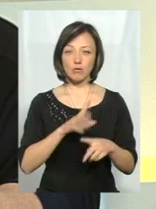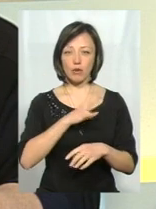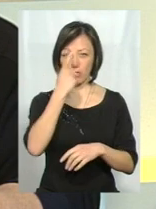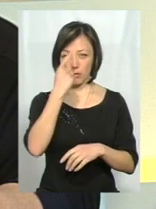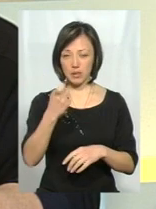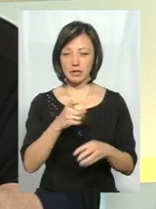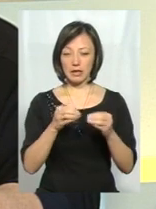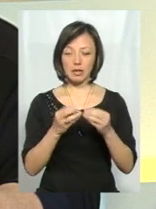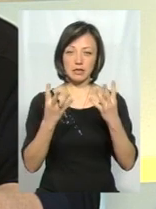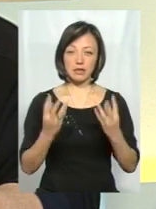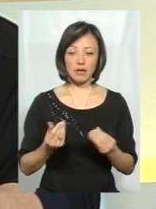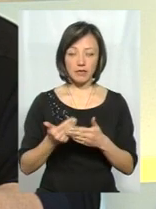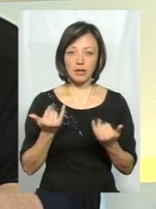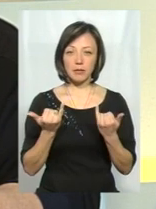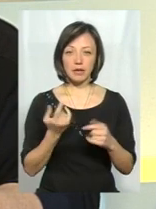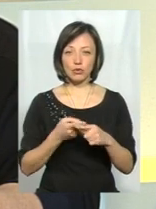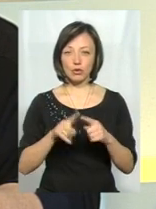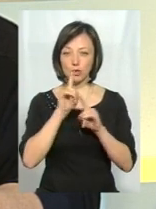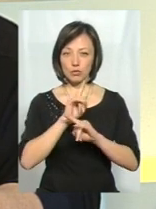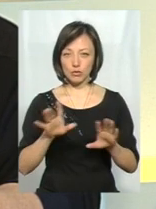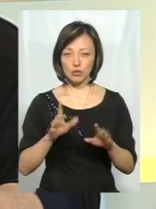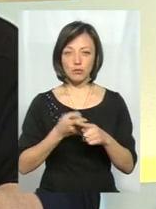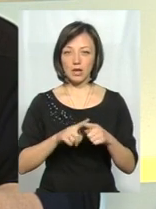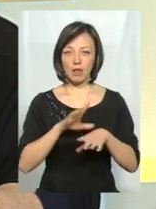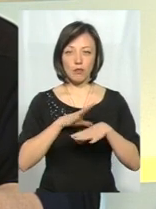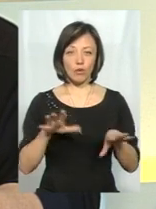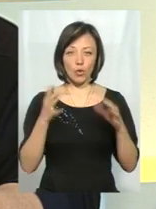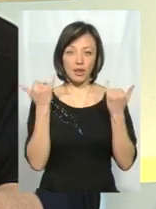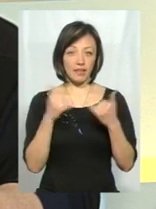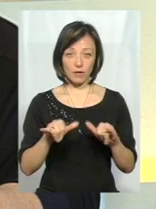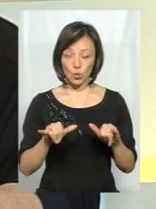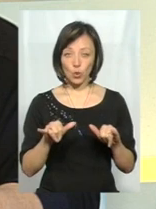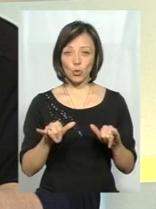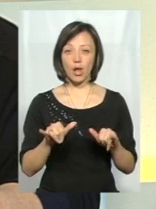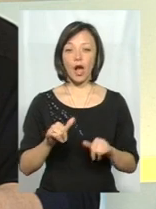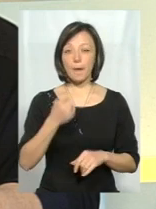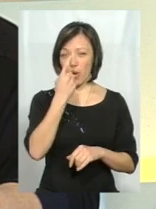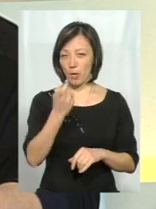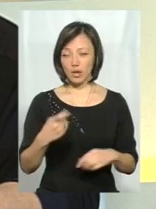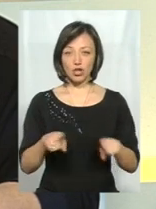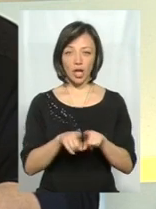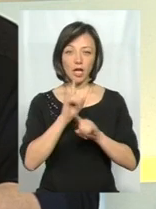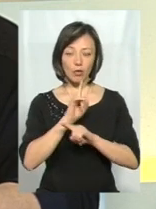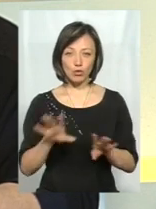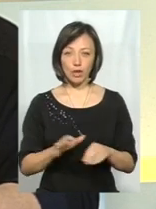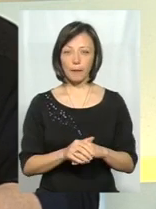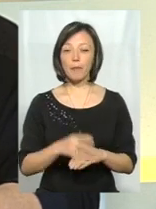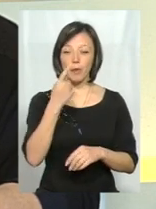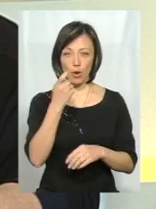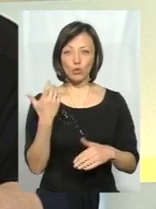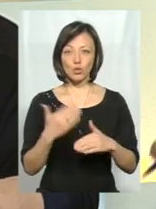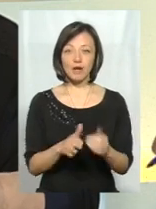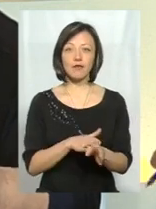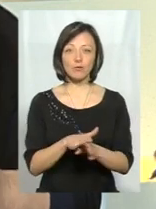попередження за 10 днів, тепер цього не буде. Так що, щоб це не було якоюсь дивиною, попереджень таких не буде. Власне, попередження вже